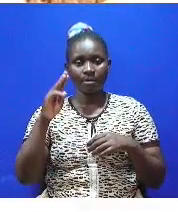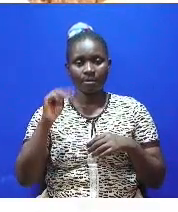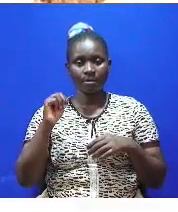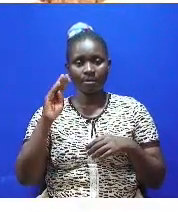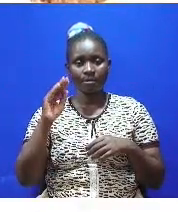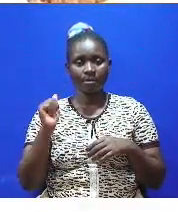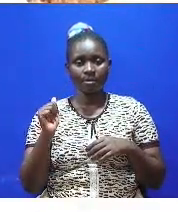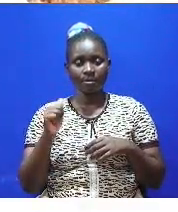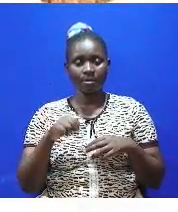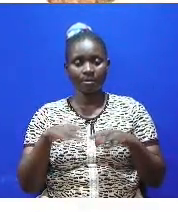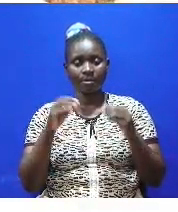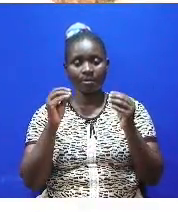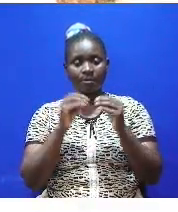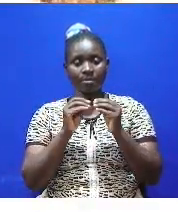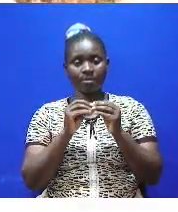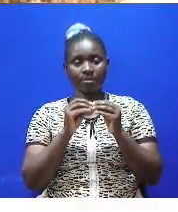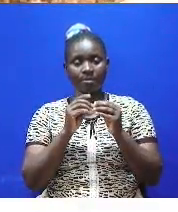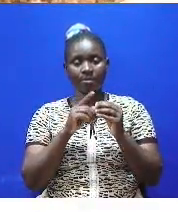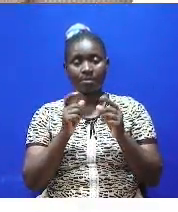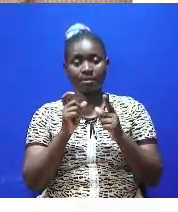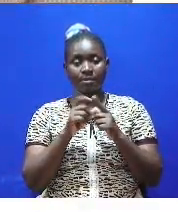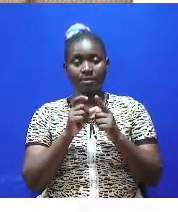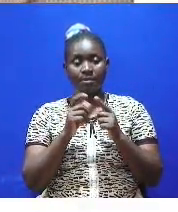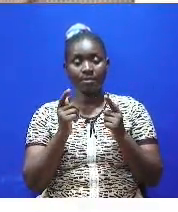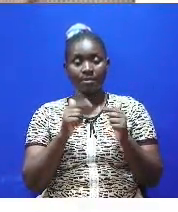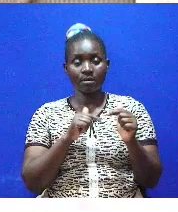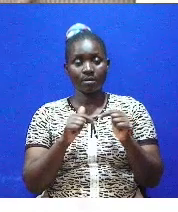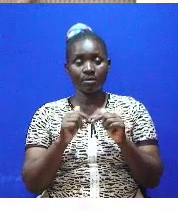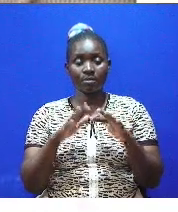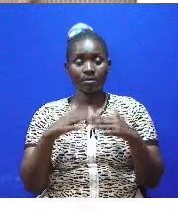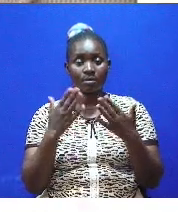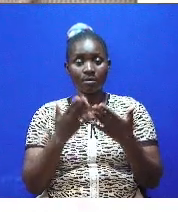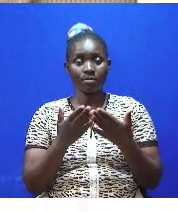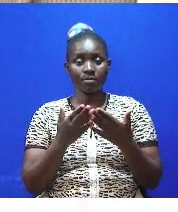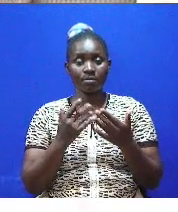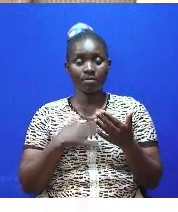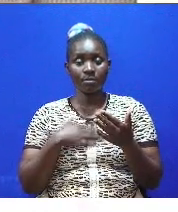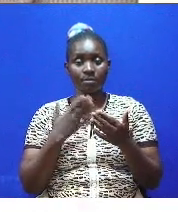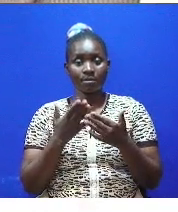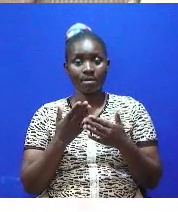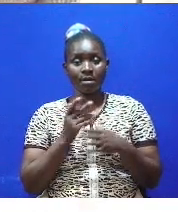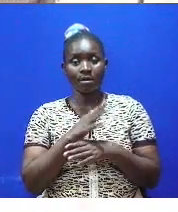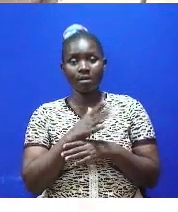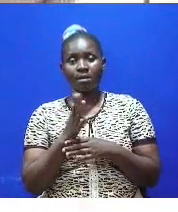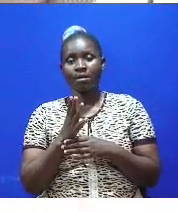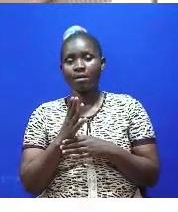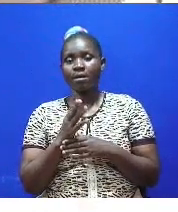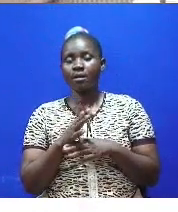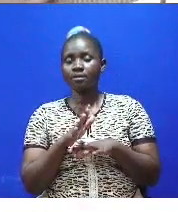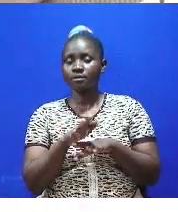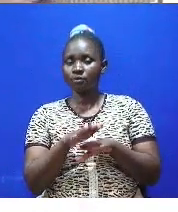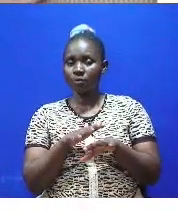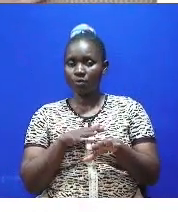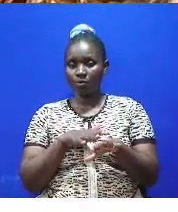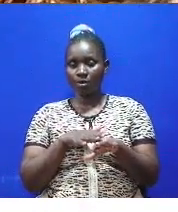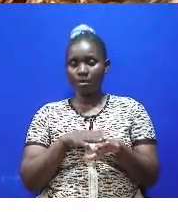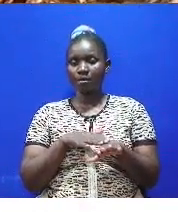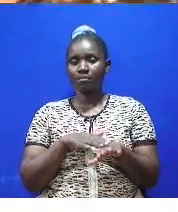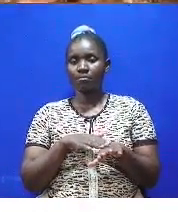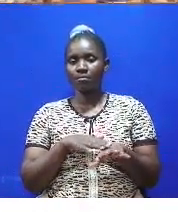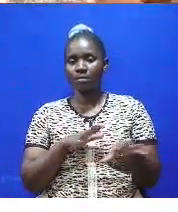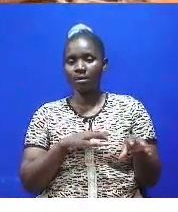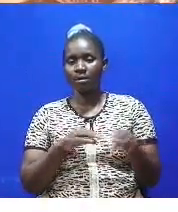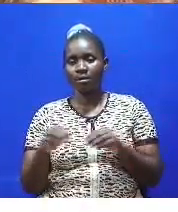barasa. Ata ya benga kie gente kinga kiwa ntoko kora. Ebine mtu ya nkanya kituwa biko kuru ngora, biweku uchari